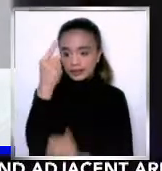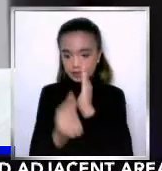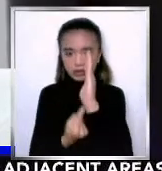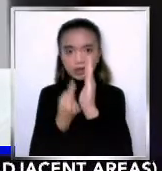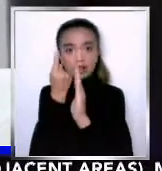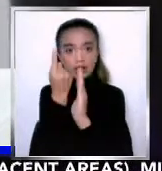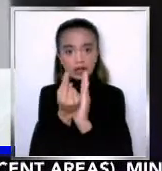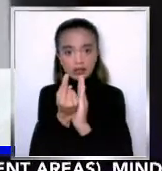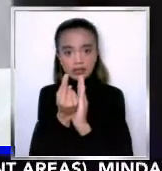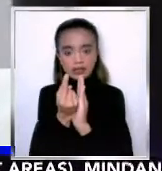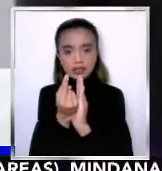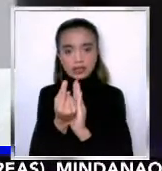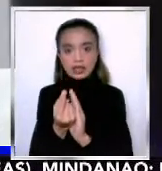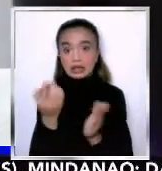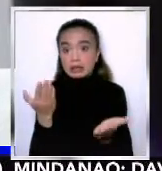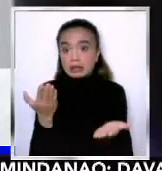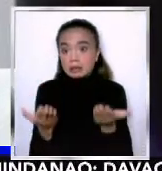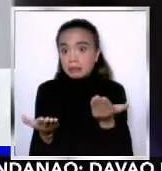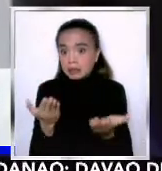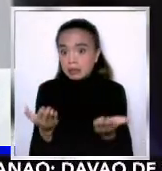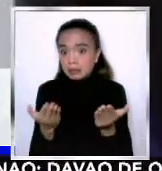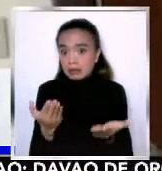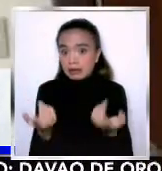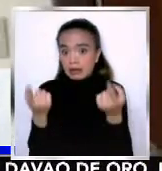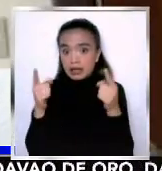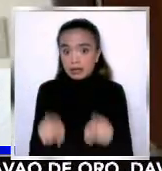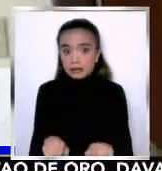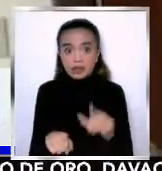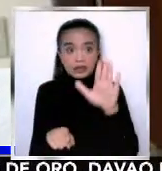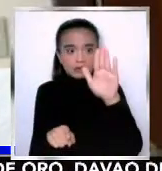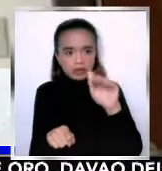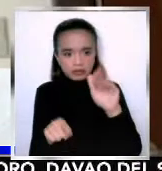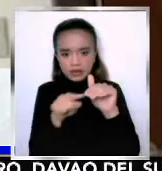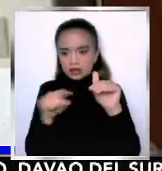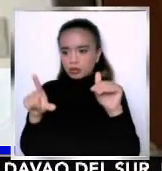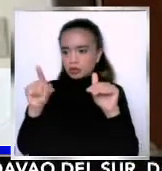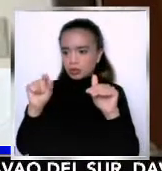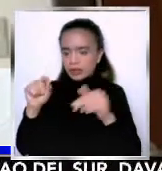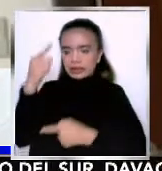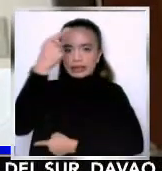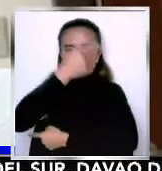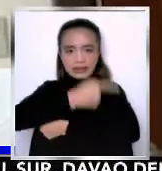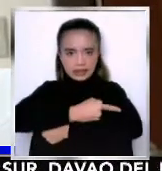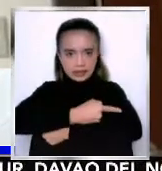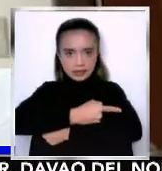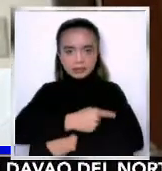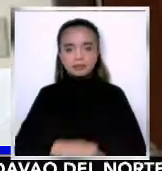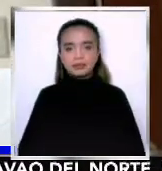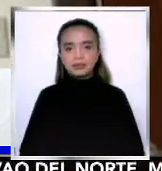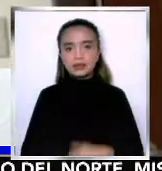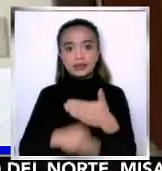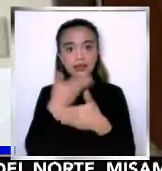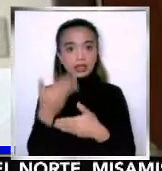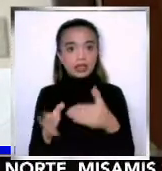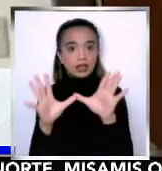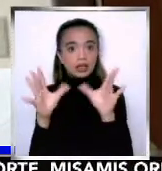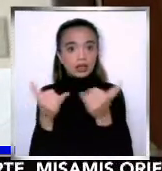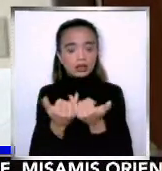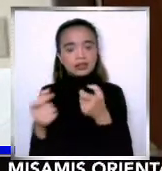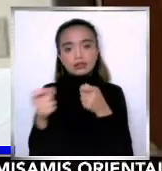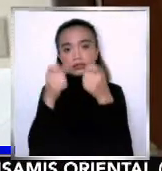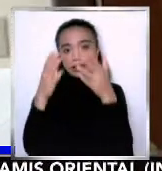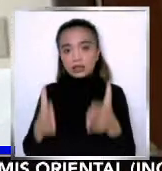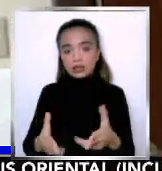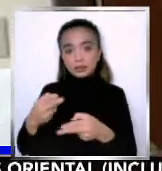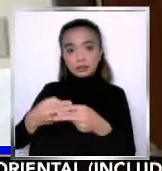ang mangyari, 15 to 20 days. Ang corporate manager namang si Paul, di niya tunay na pangalan.